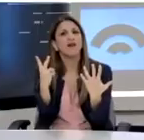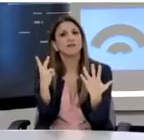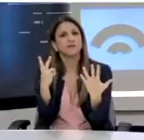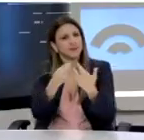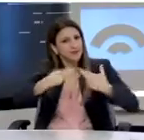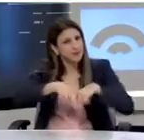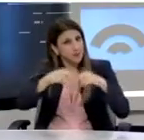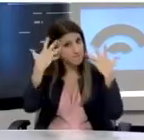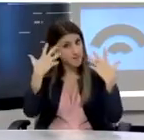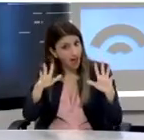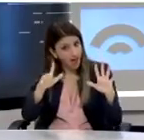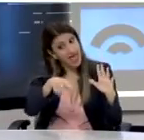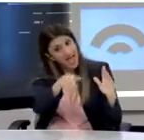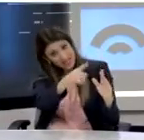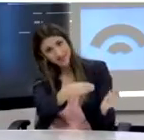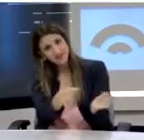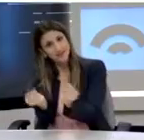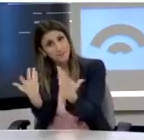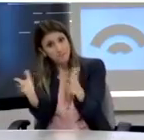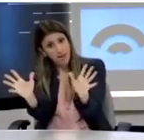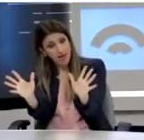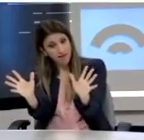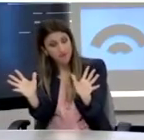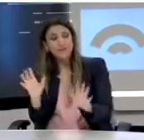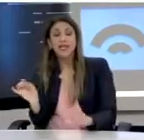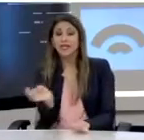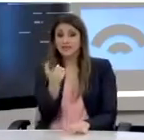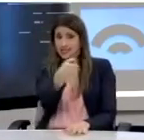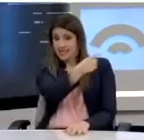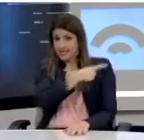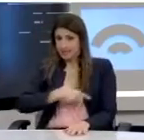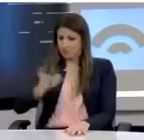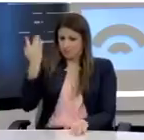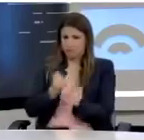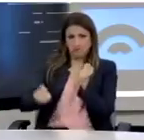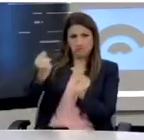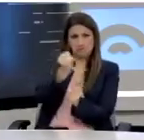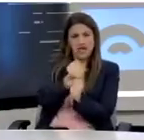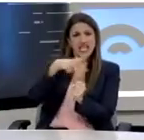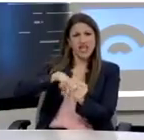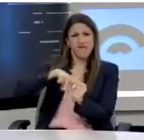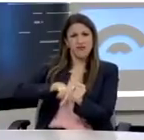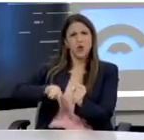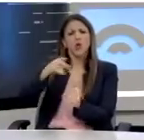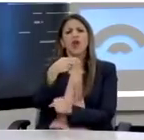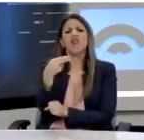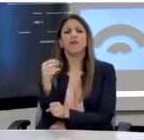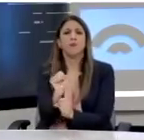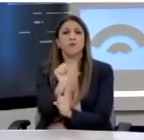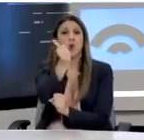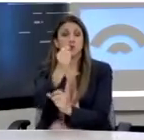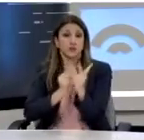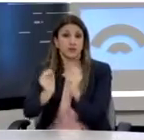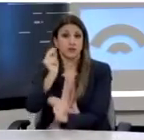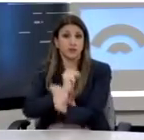Ενώ αν οι δικές σας κυβερνήσεις που αυτά τα θέματα τα είχαν στην πρώτη γραμμή,